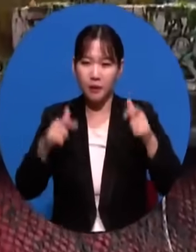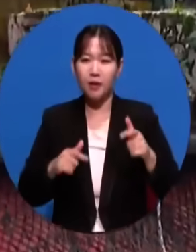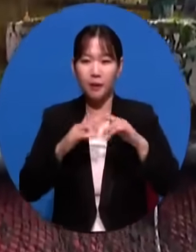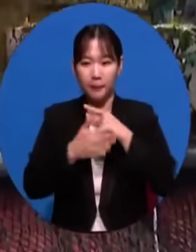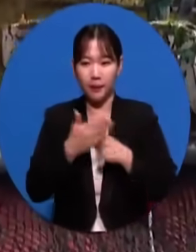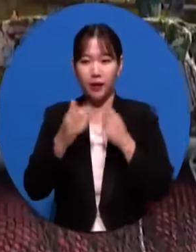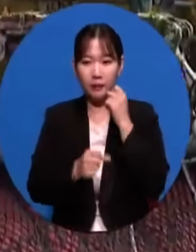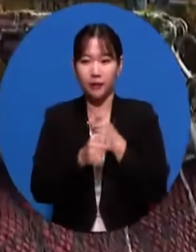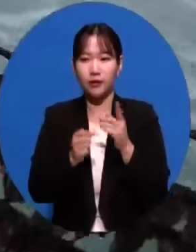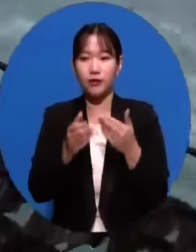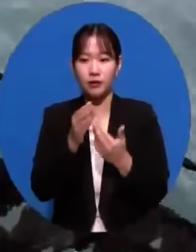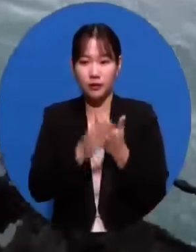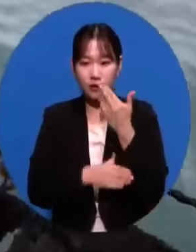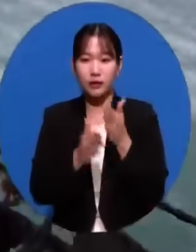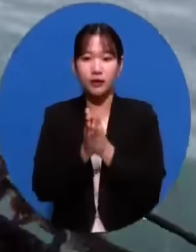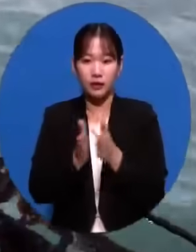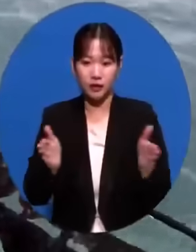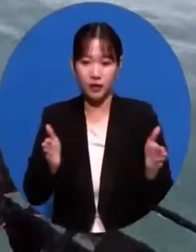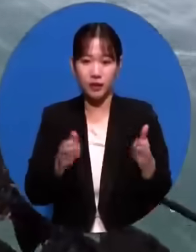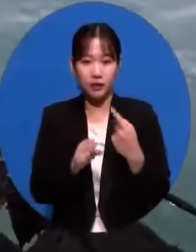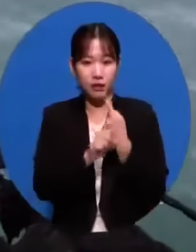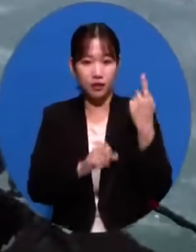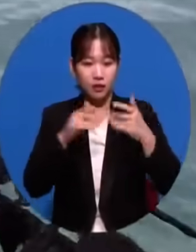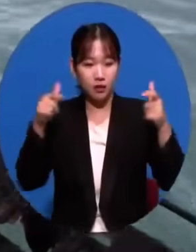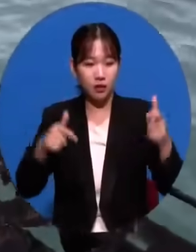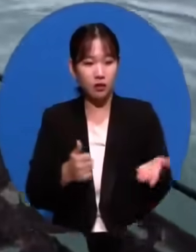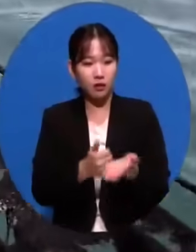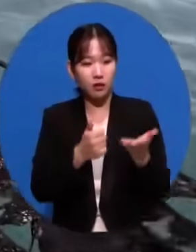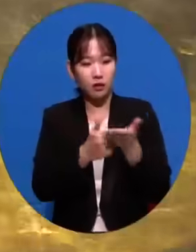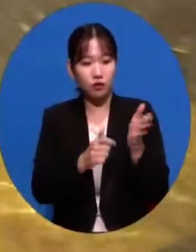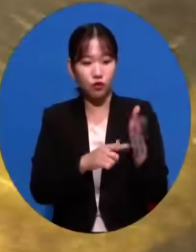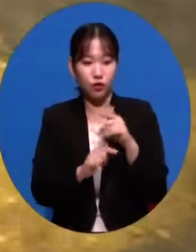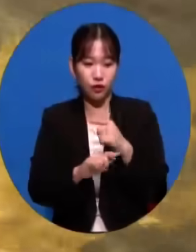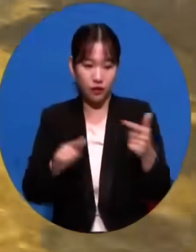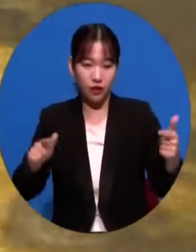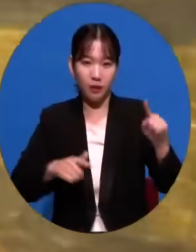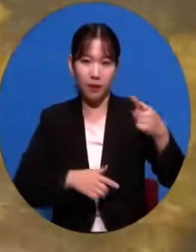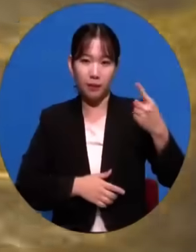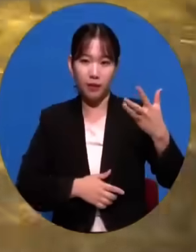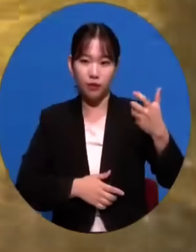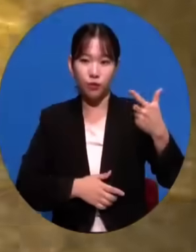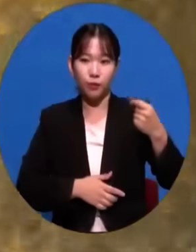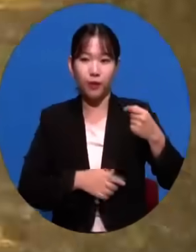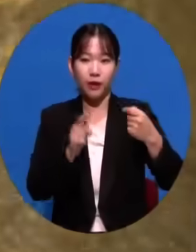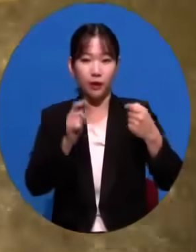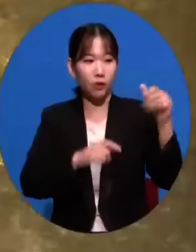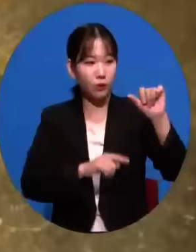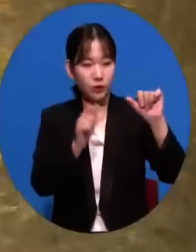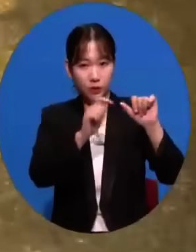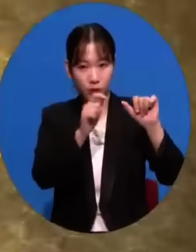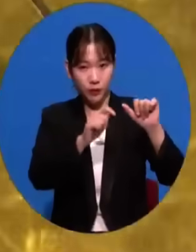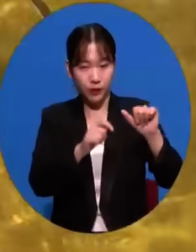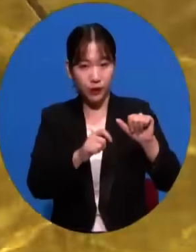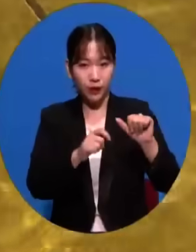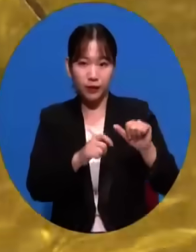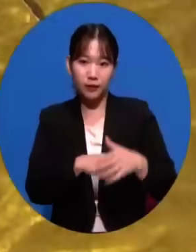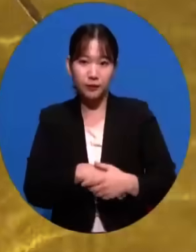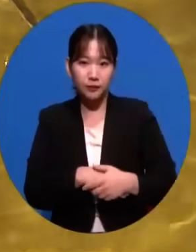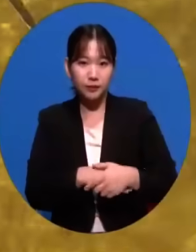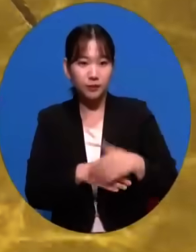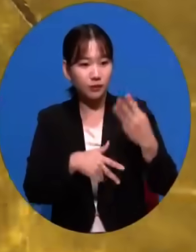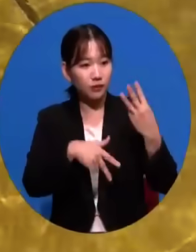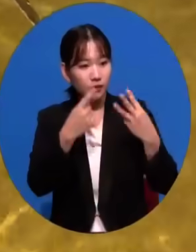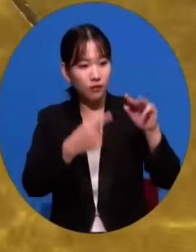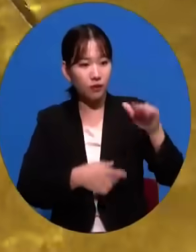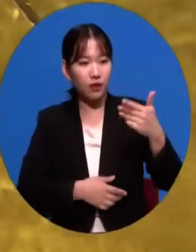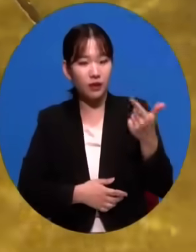이미 시작됐습니다. 지난해 전남에서 생산된 수산물은 186만 5천 톤. 생산액도 3조 907억